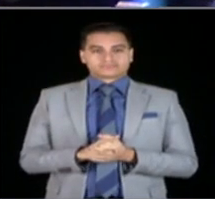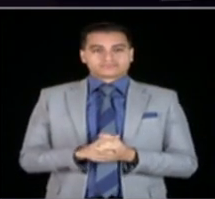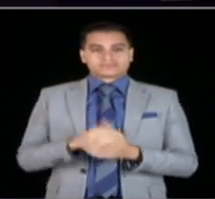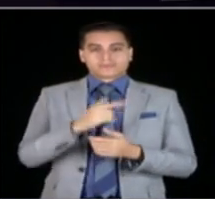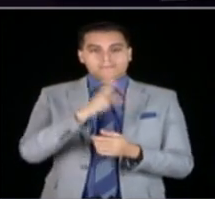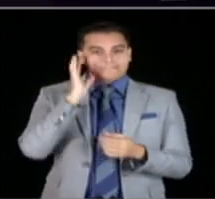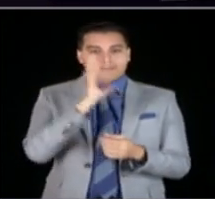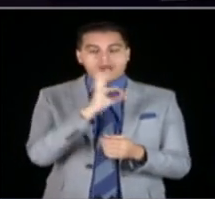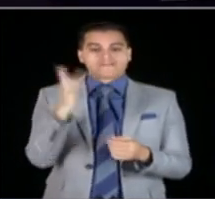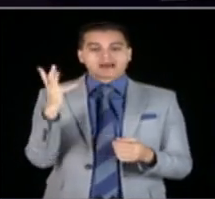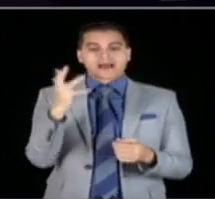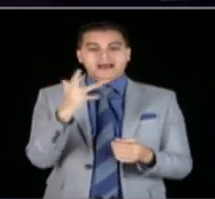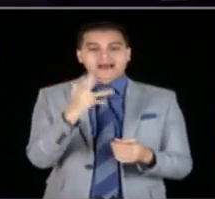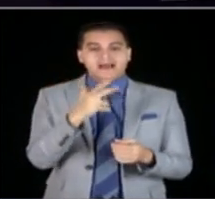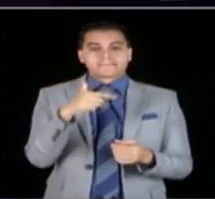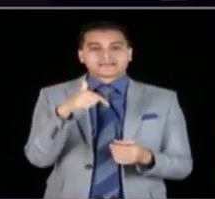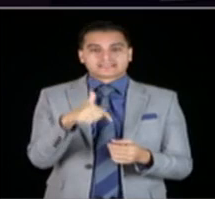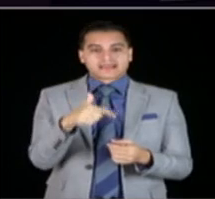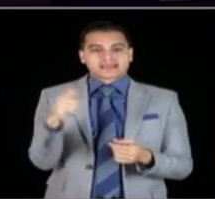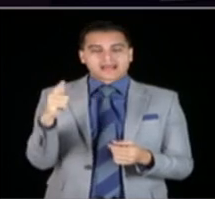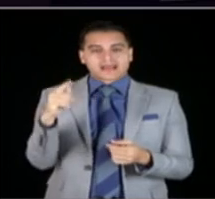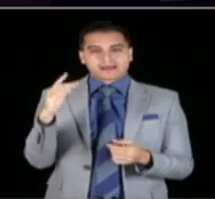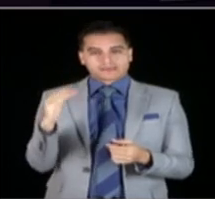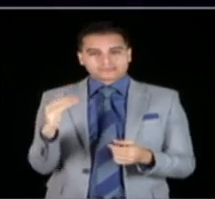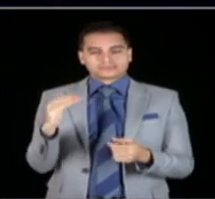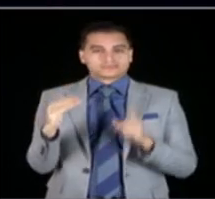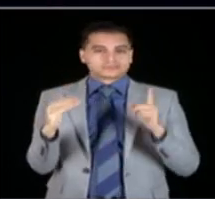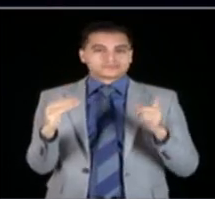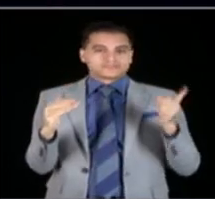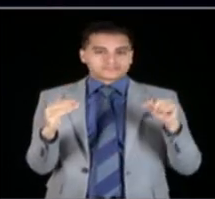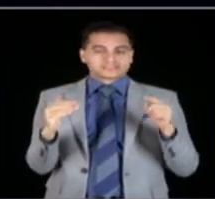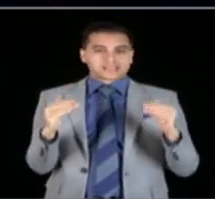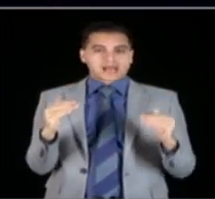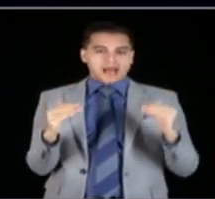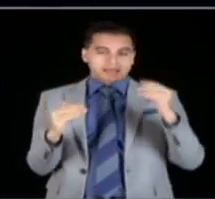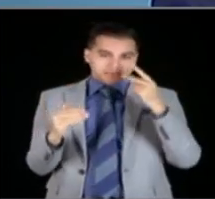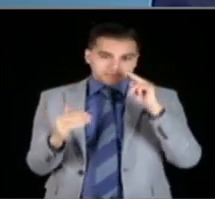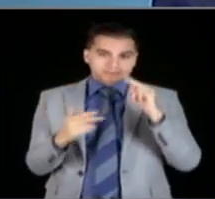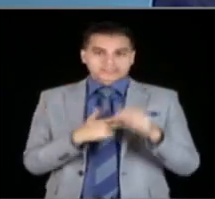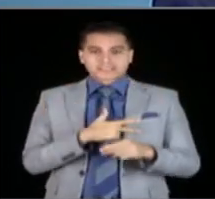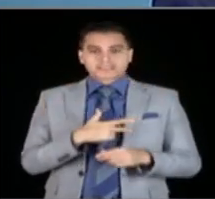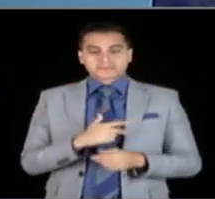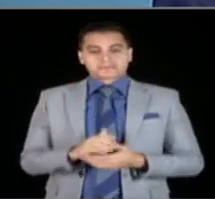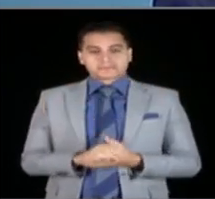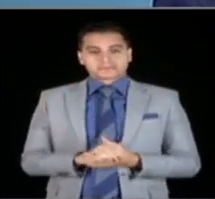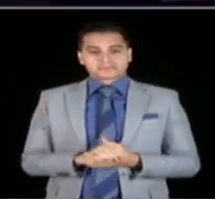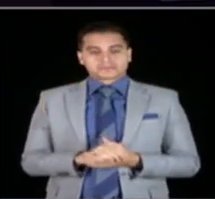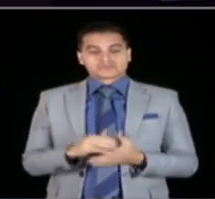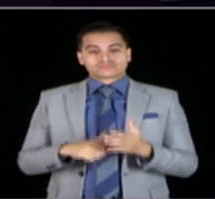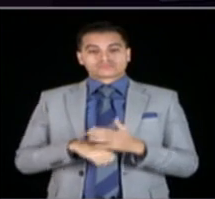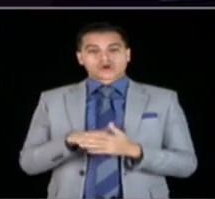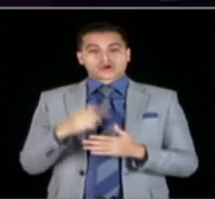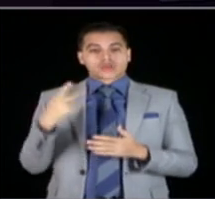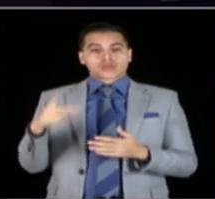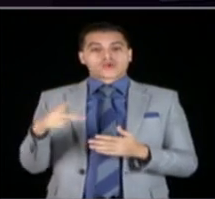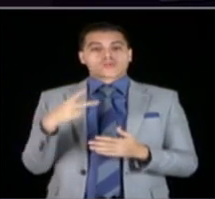ده ست مرات مع يوفنتوس، ومرة مع إنتر ميلان. كسب 22